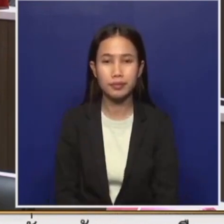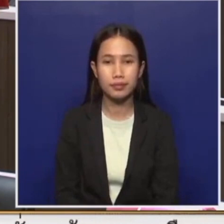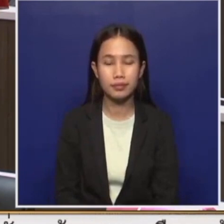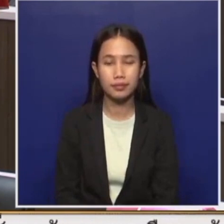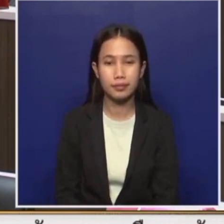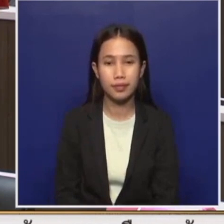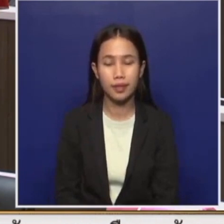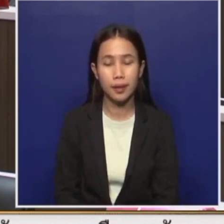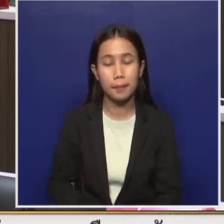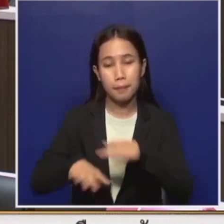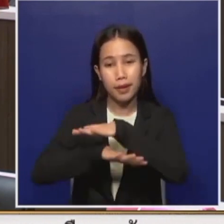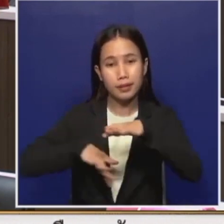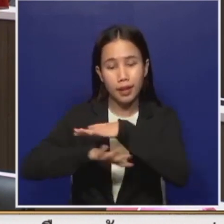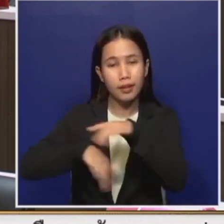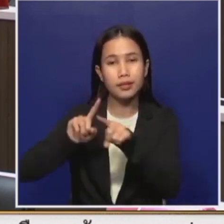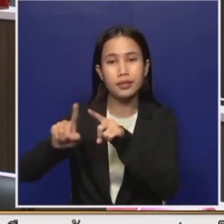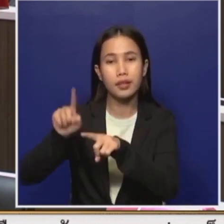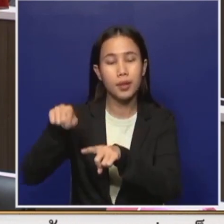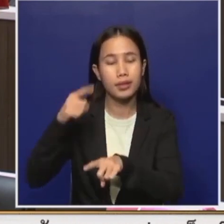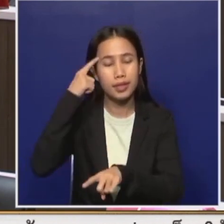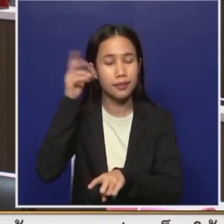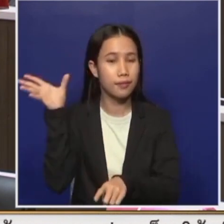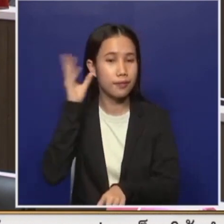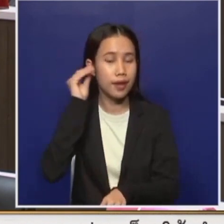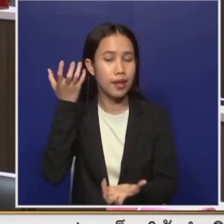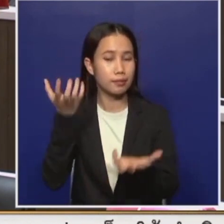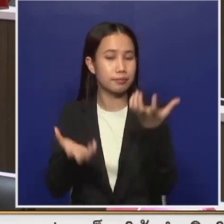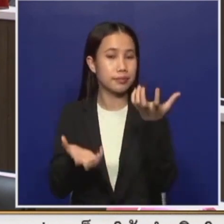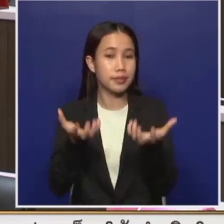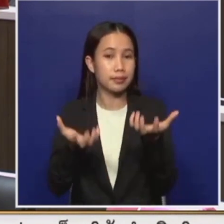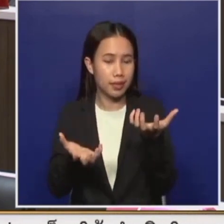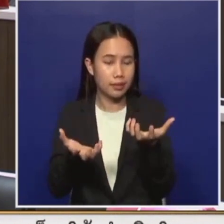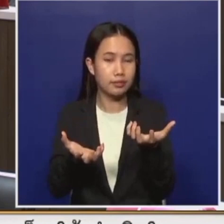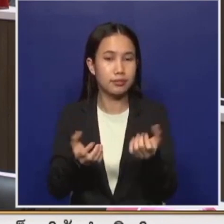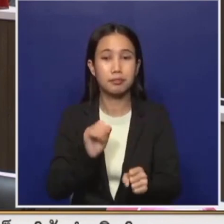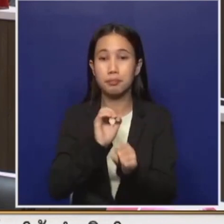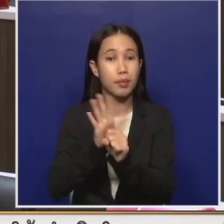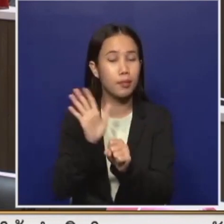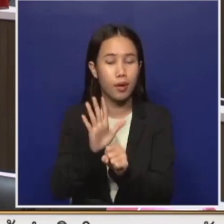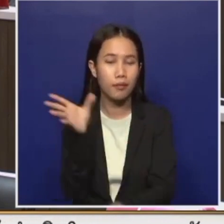ตาลสารท่ฟับอกว่าไม่มีน้หนกเพียพอที่จะรบฟังได้